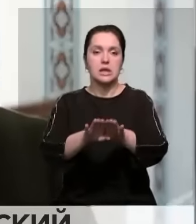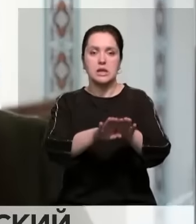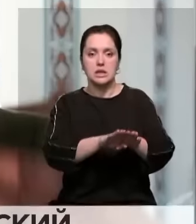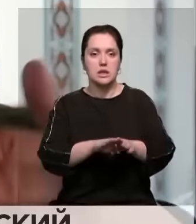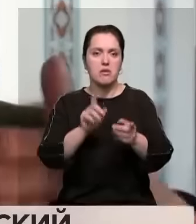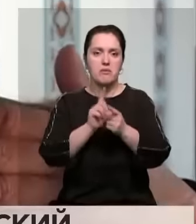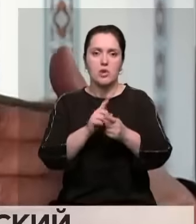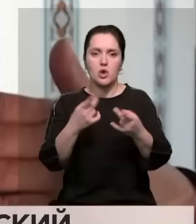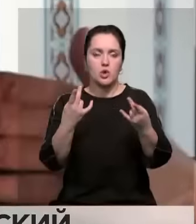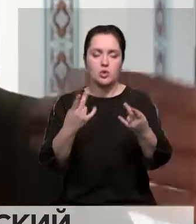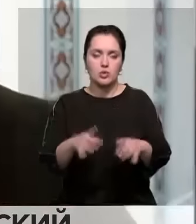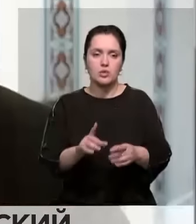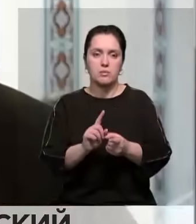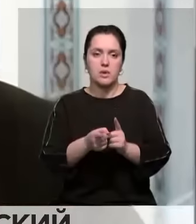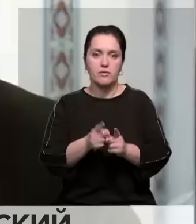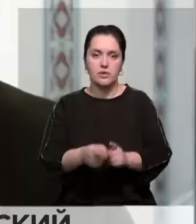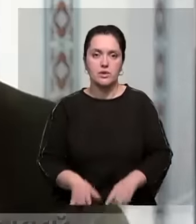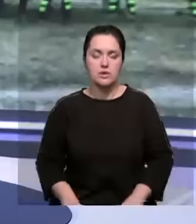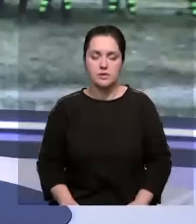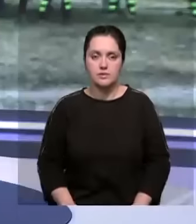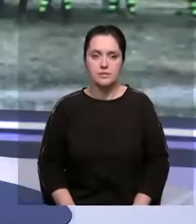нужен переводчик.